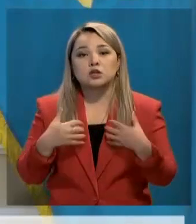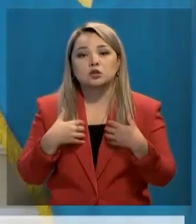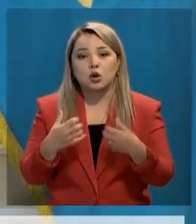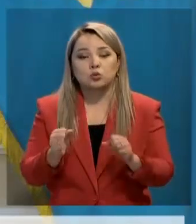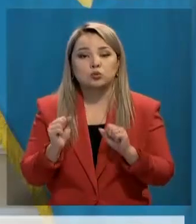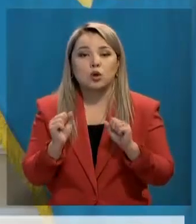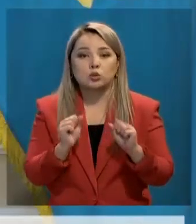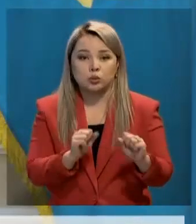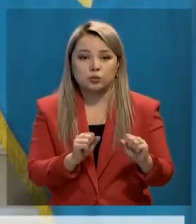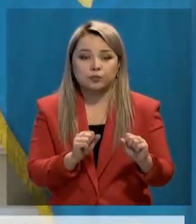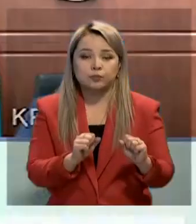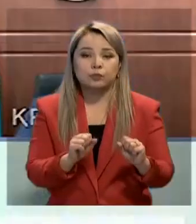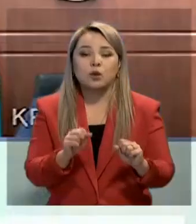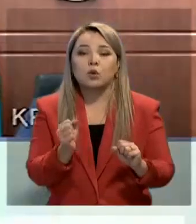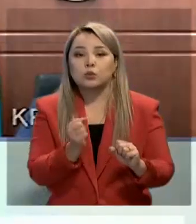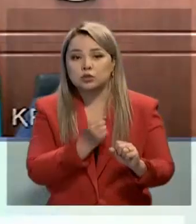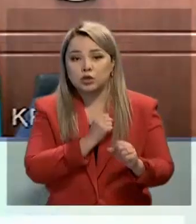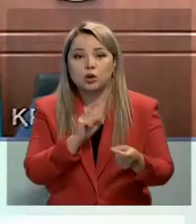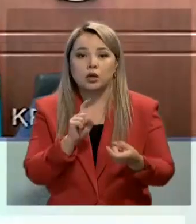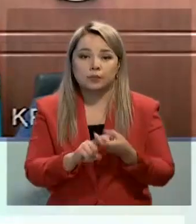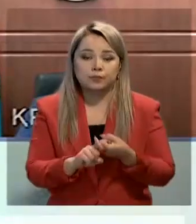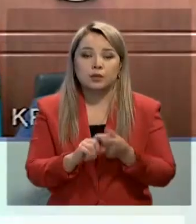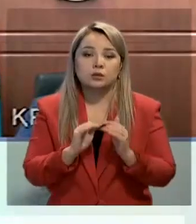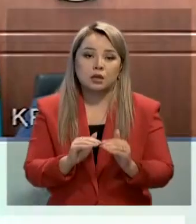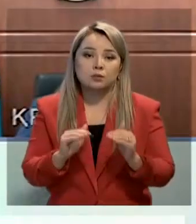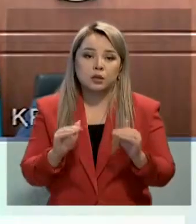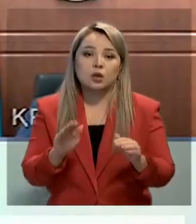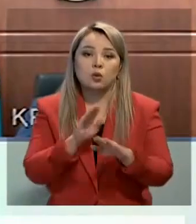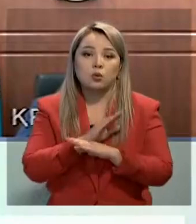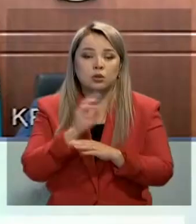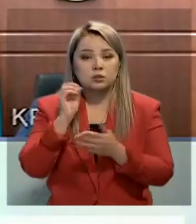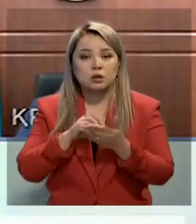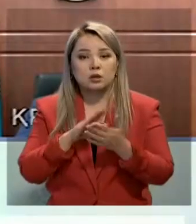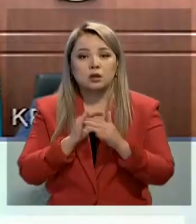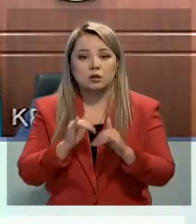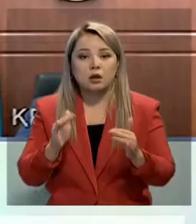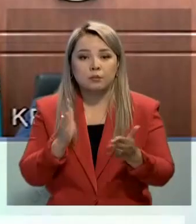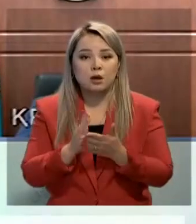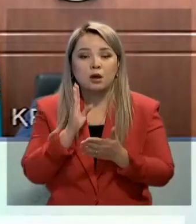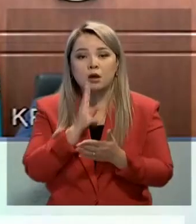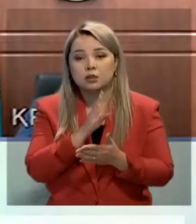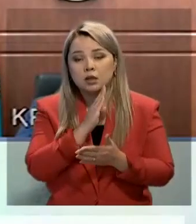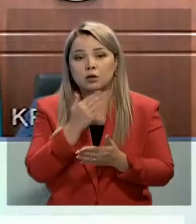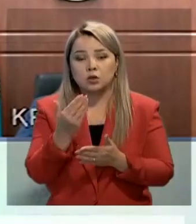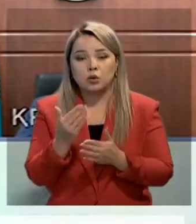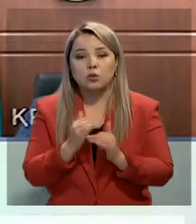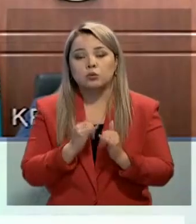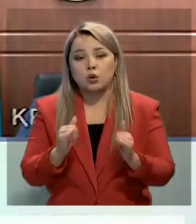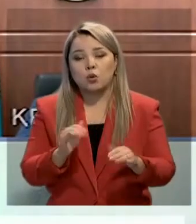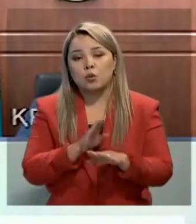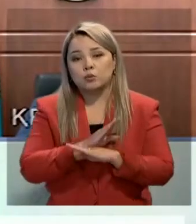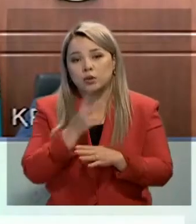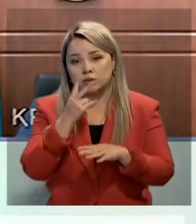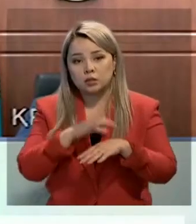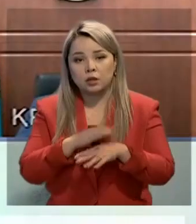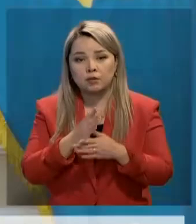денсаулығын сақтау. Өкінішке қарай сәбилердің өлімі көбейді. Ана өлімінде өсуде.